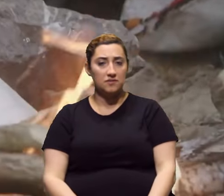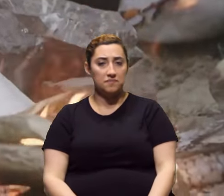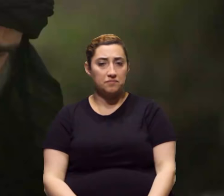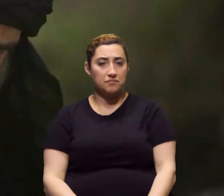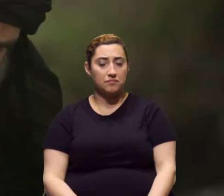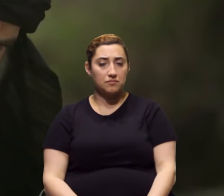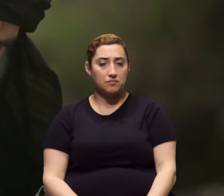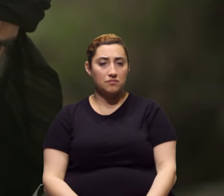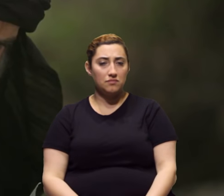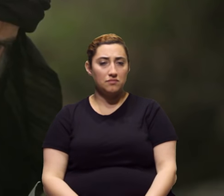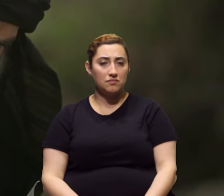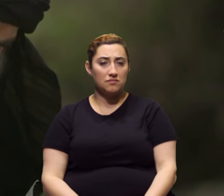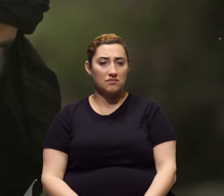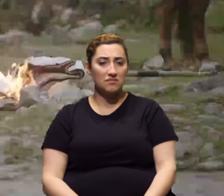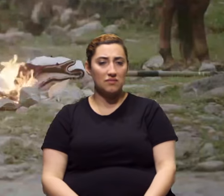tutuşturarak suya attı yine.